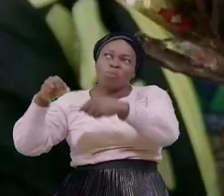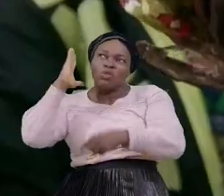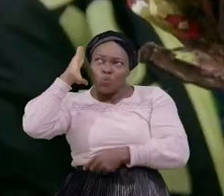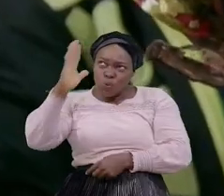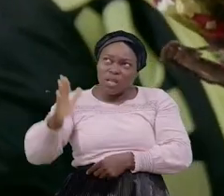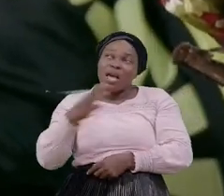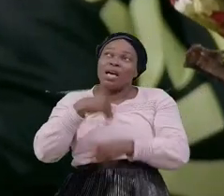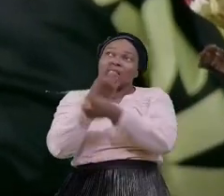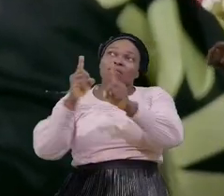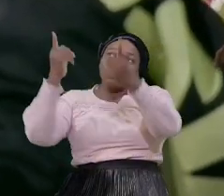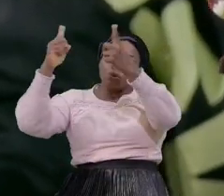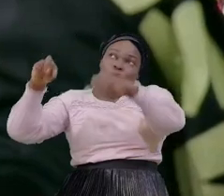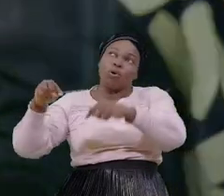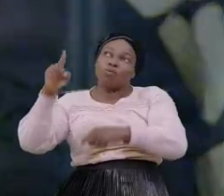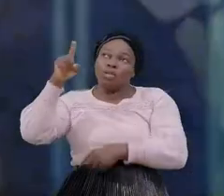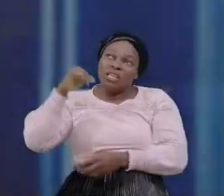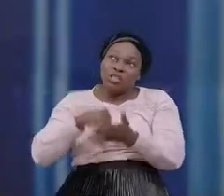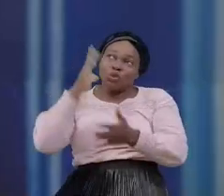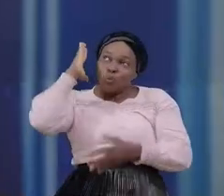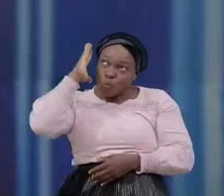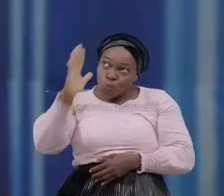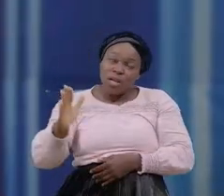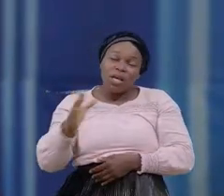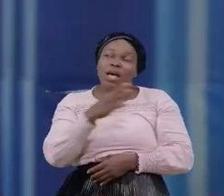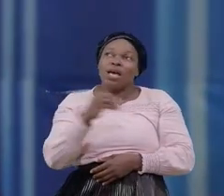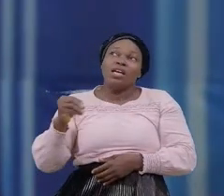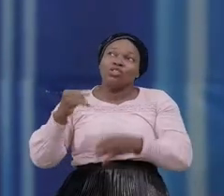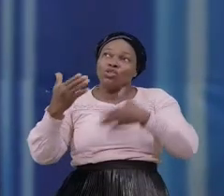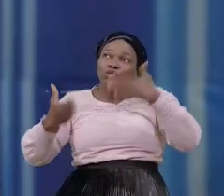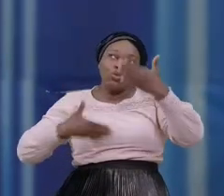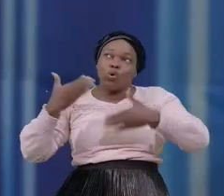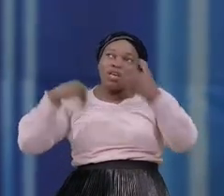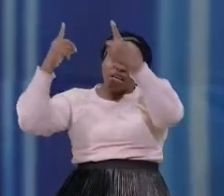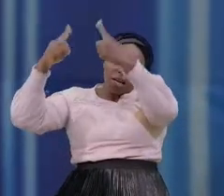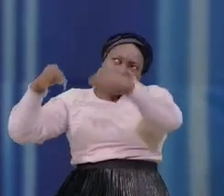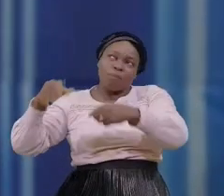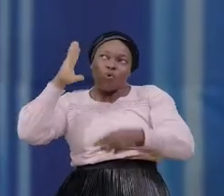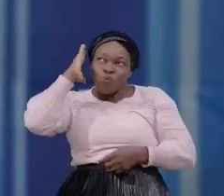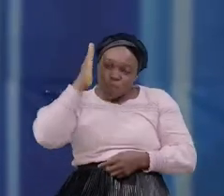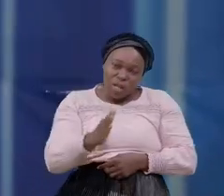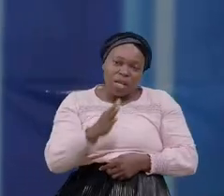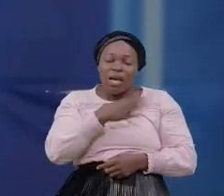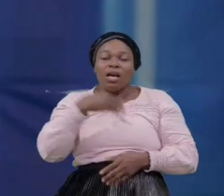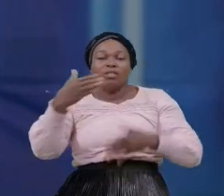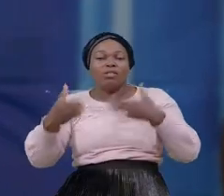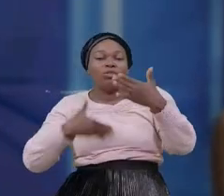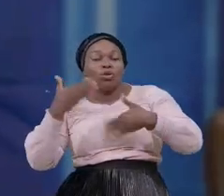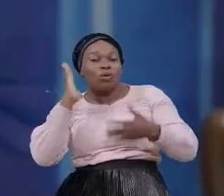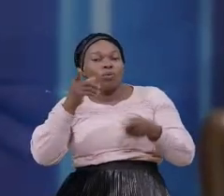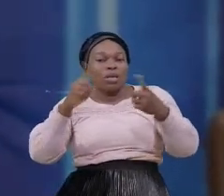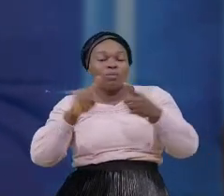délivrance va venir. Joie, viens, la joie va venir à vous ce soir. Parce que